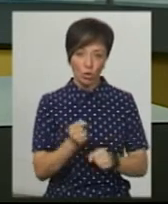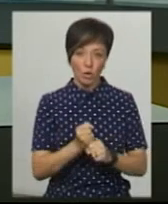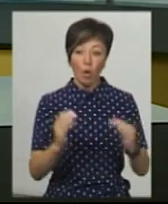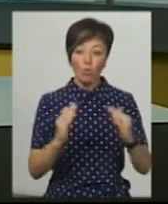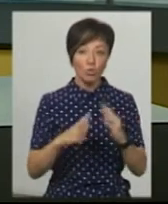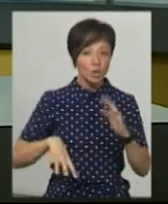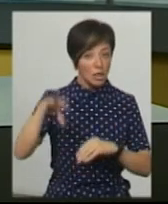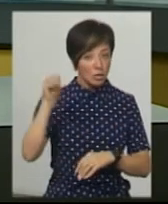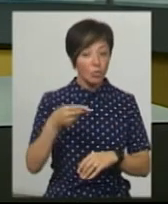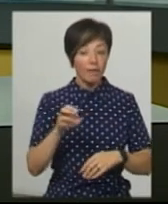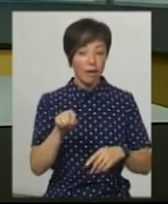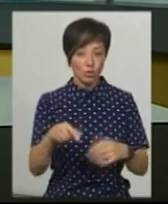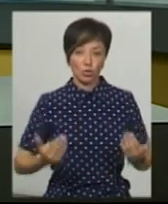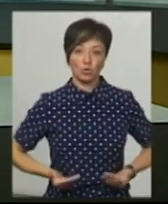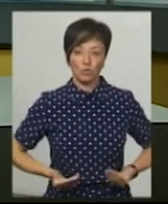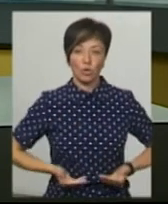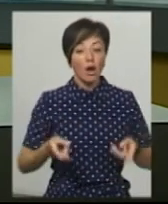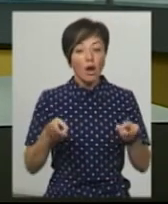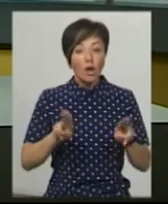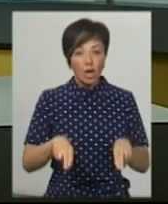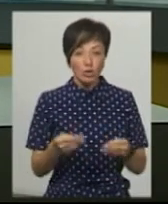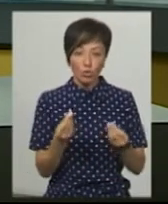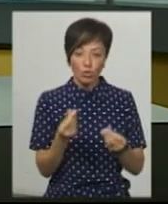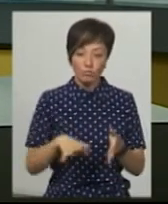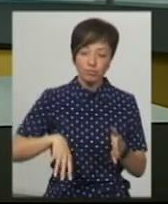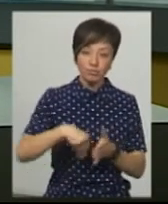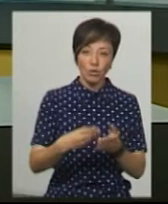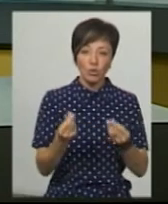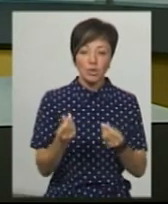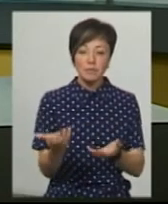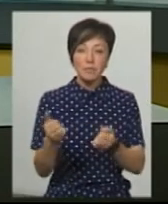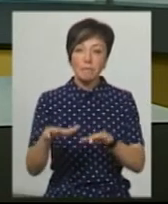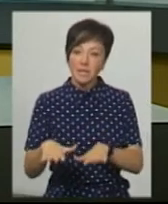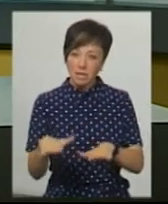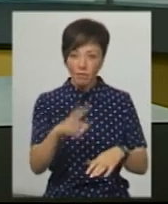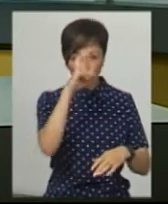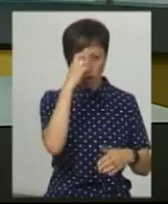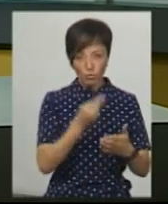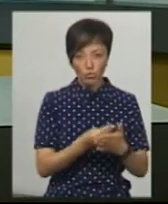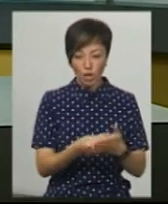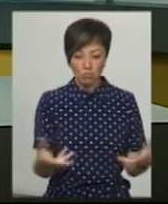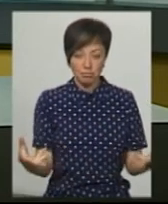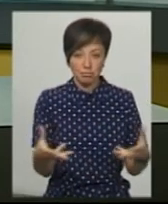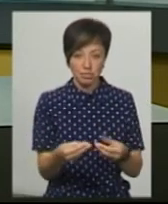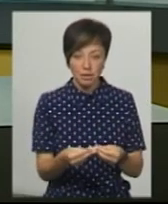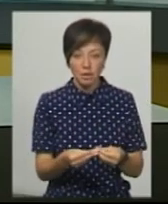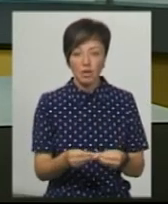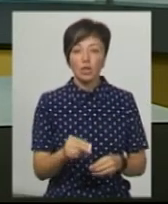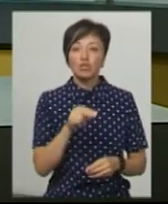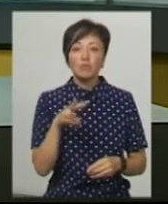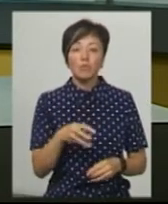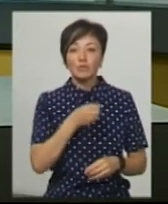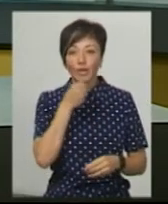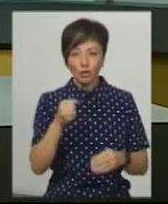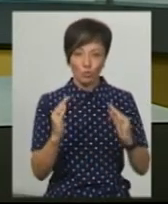будинку, у якому проживають. Решта виконується за кошти, які беруть із місцевого та державних бюджетів. Чим старший будинок,